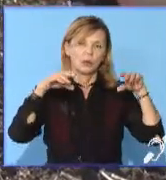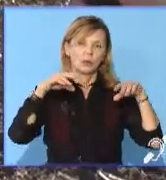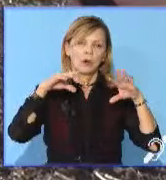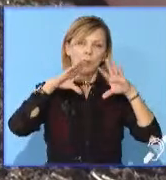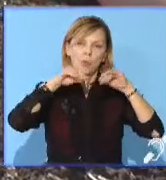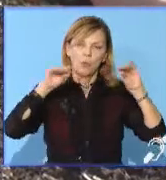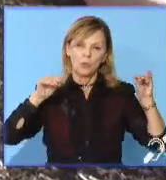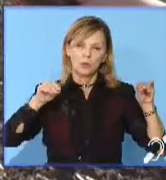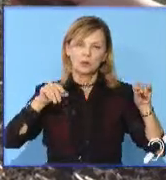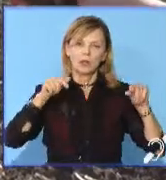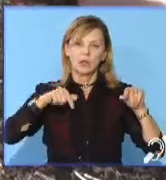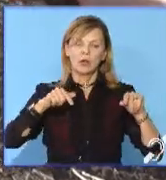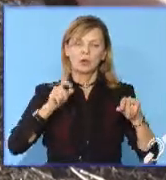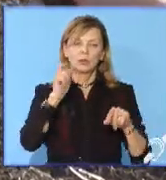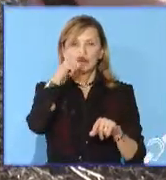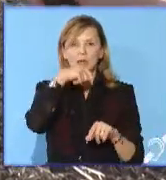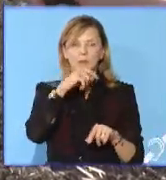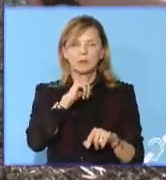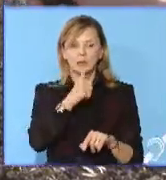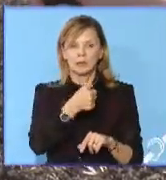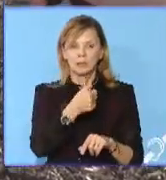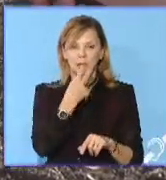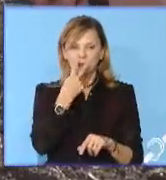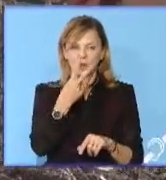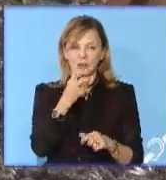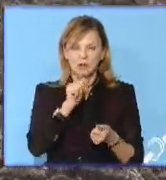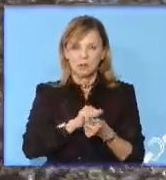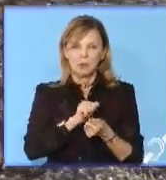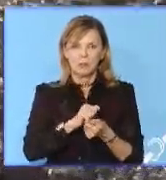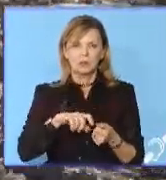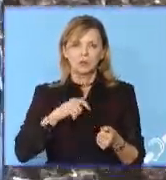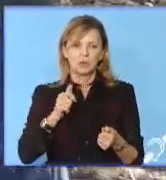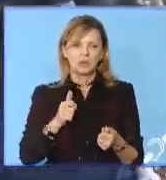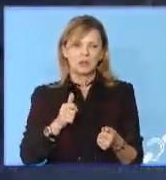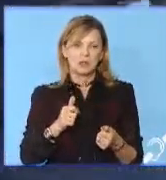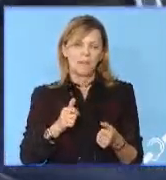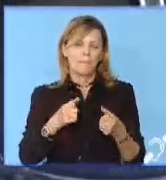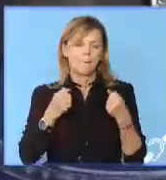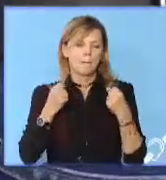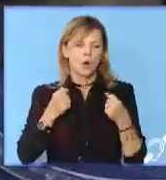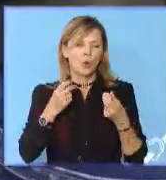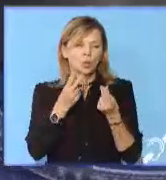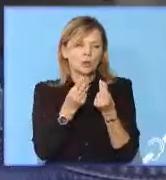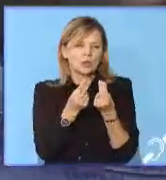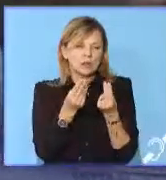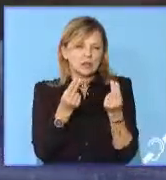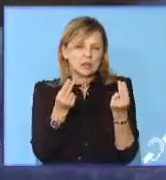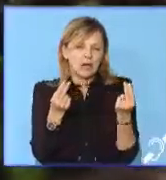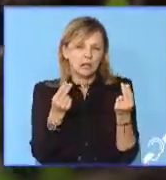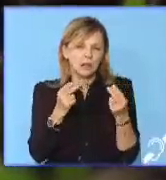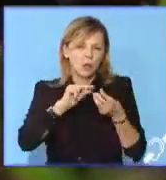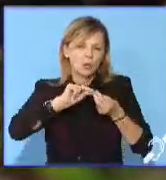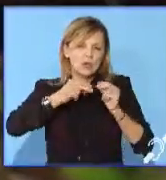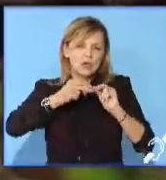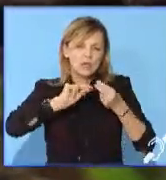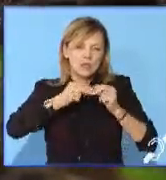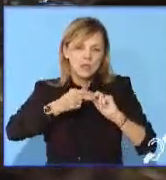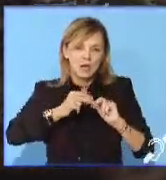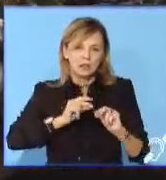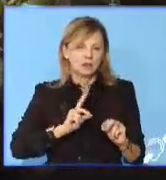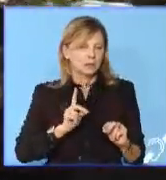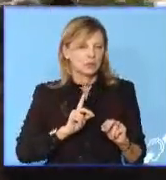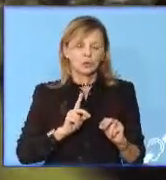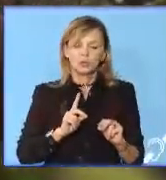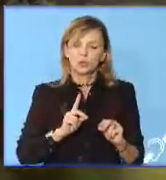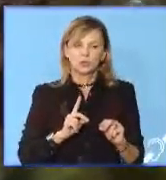luni de zile nu ne plouă nimic. Bolovan. Bolovan, uitați, e ceva de speriat. Efectiv nu se sparge. Efectiv nu se sparge, am plecat cu utilajele